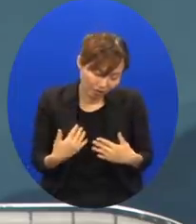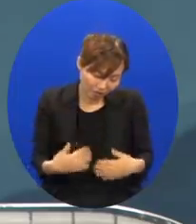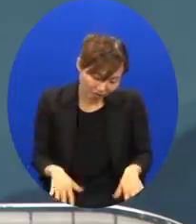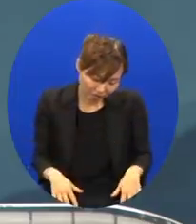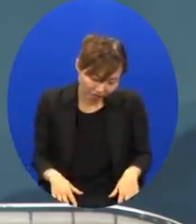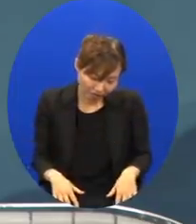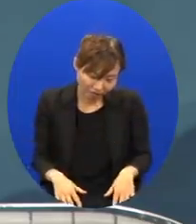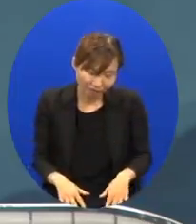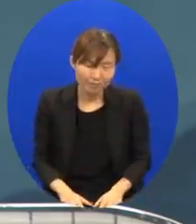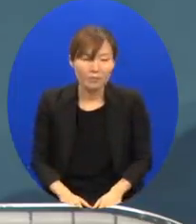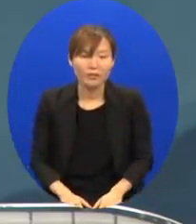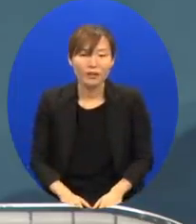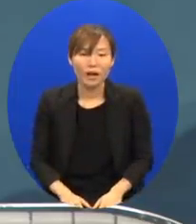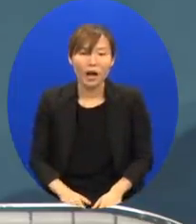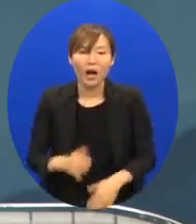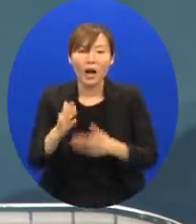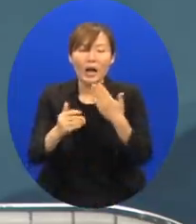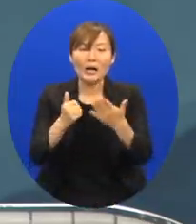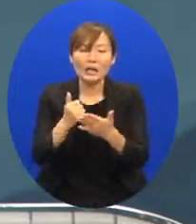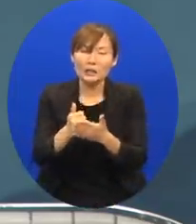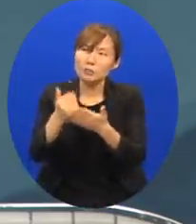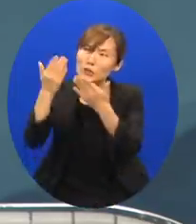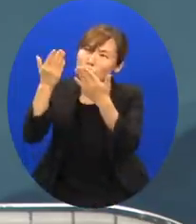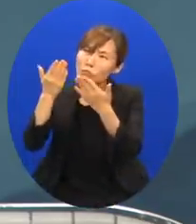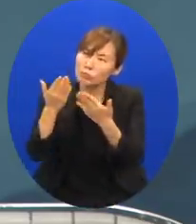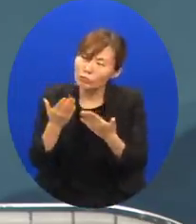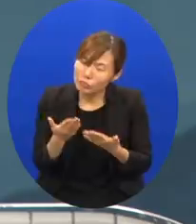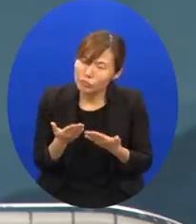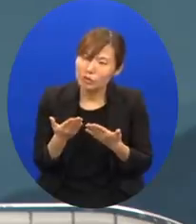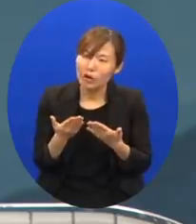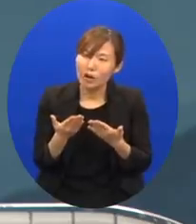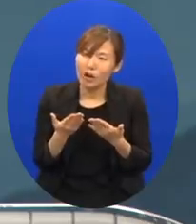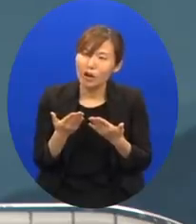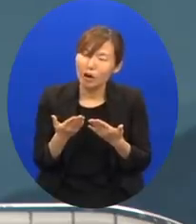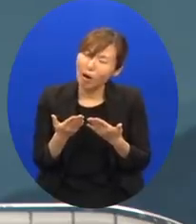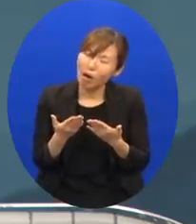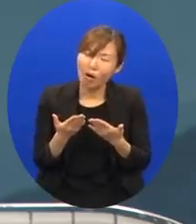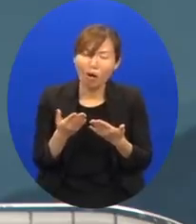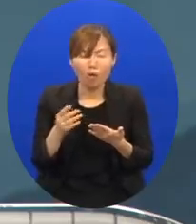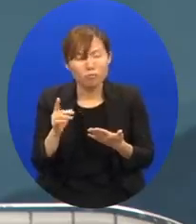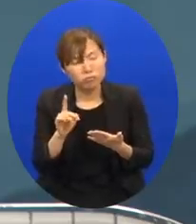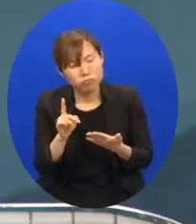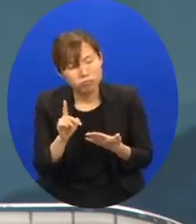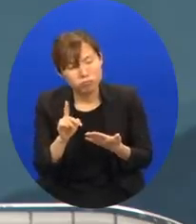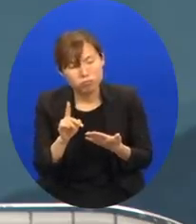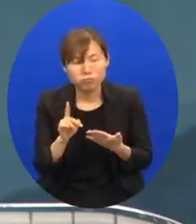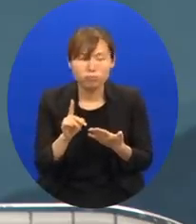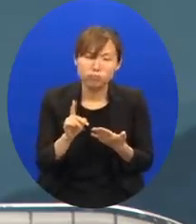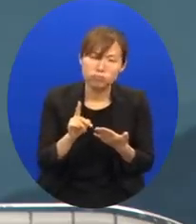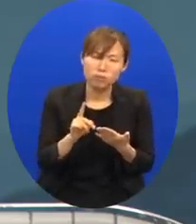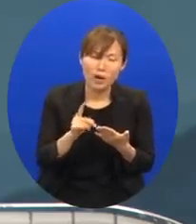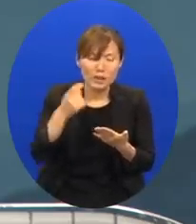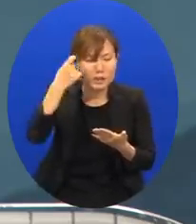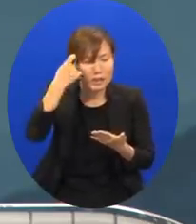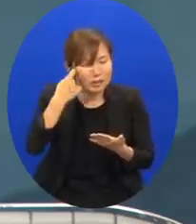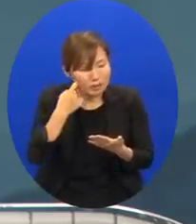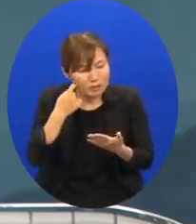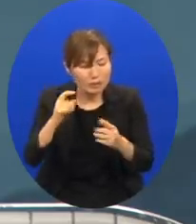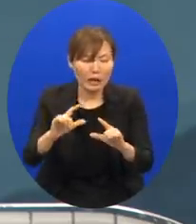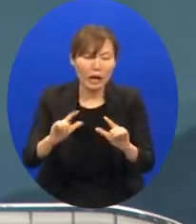메세지가 닭 붙잡혀 지지 않으니까 그럴듯 하게 문제만 끓였는데 하나님이 지금 멧세지 라고 느껴지지